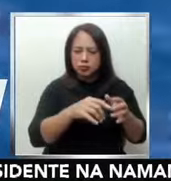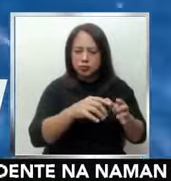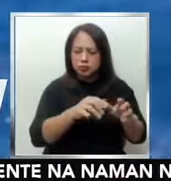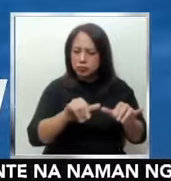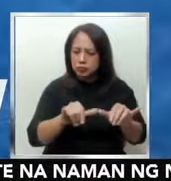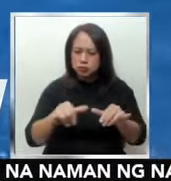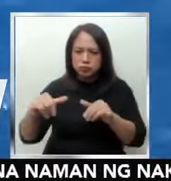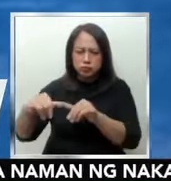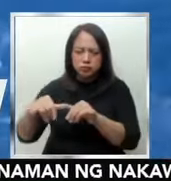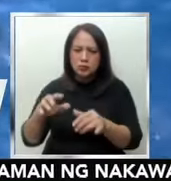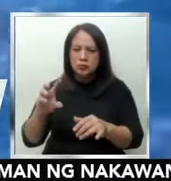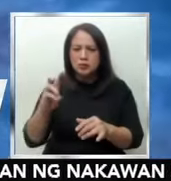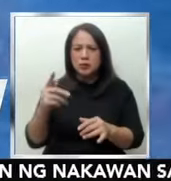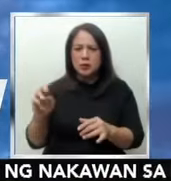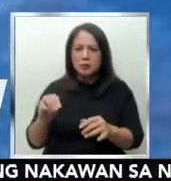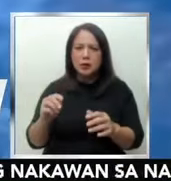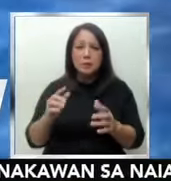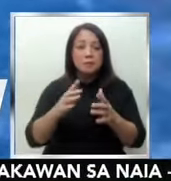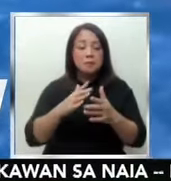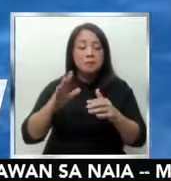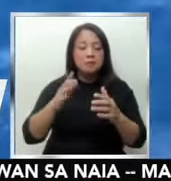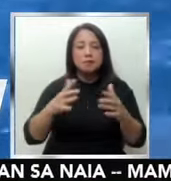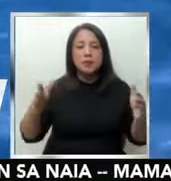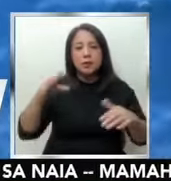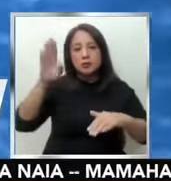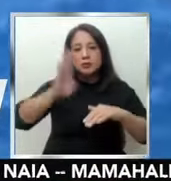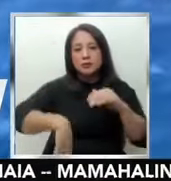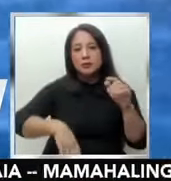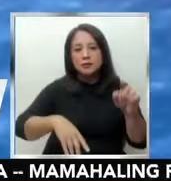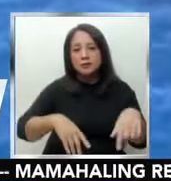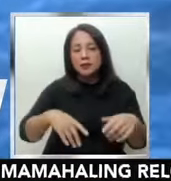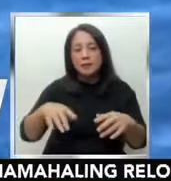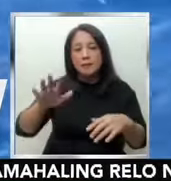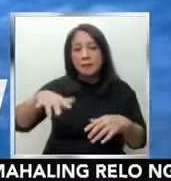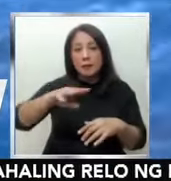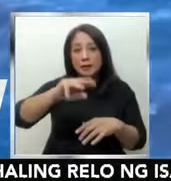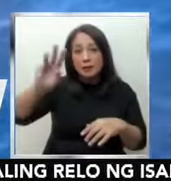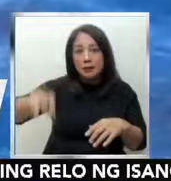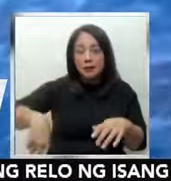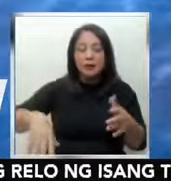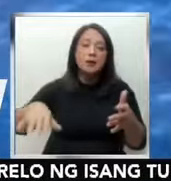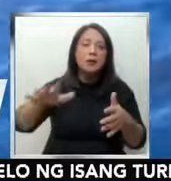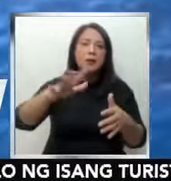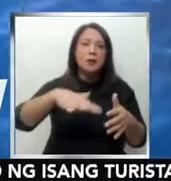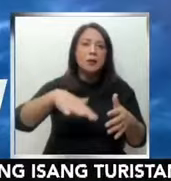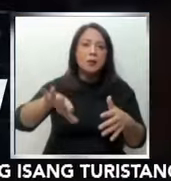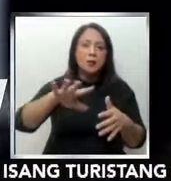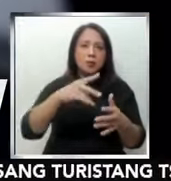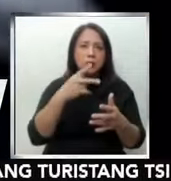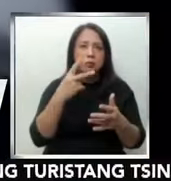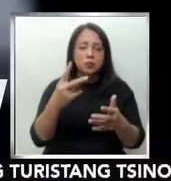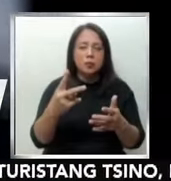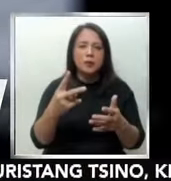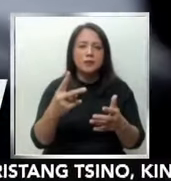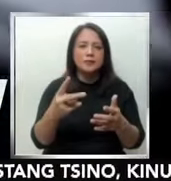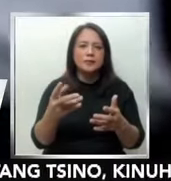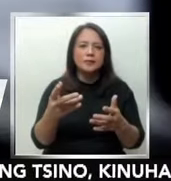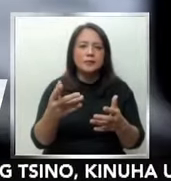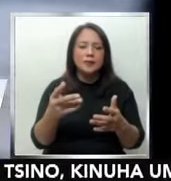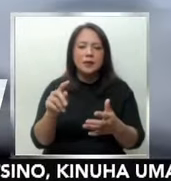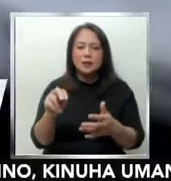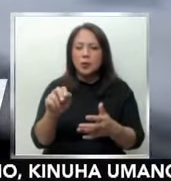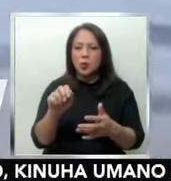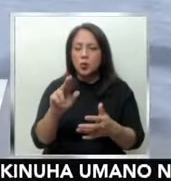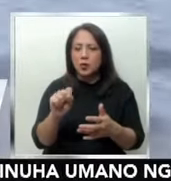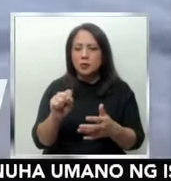Metro Manila ang ikinalat ng oil spill na ito sa karagatang sakop ng nauhan Oriental Mindoro kaninang umaga Inaalam pa kung